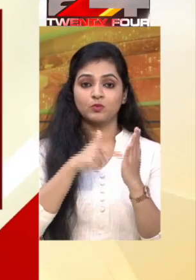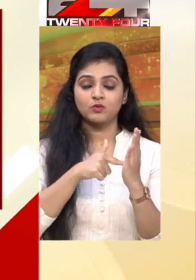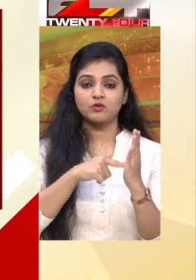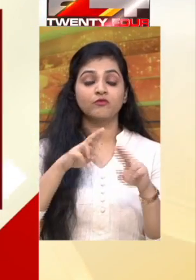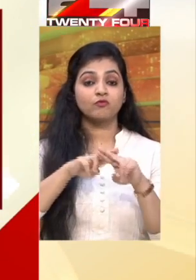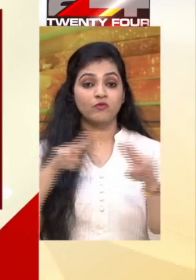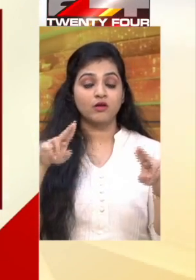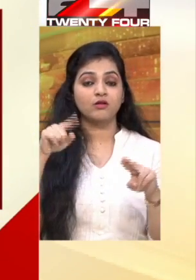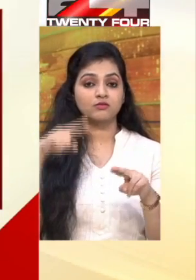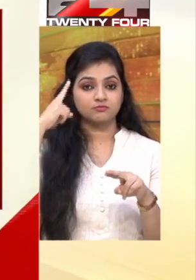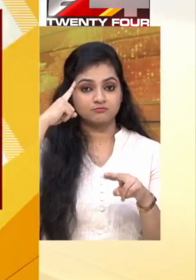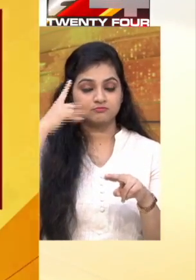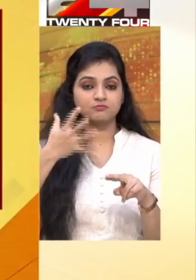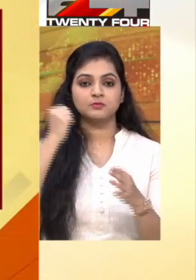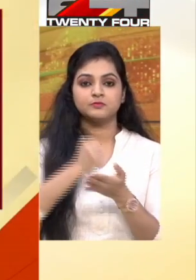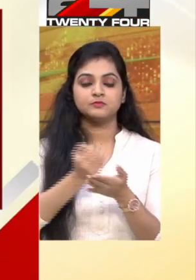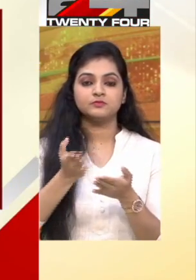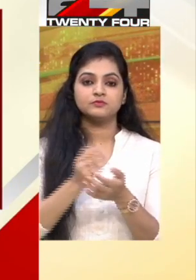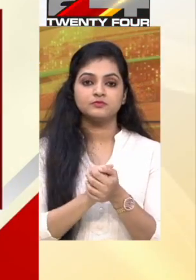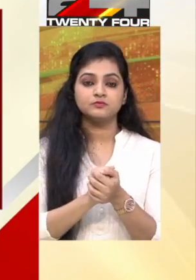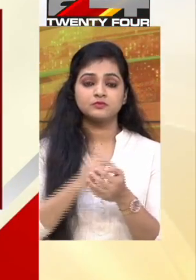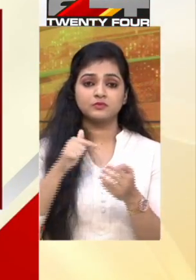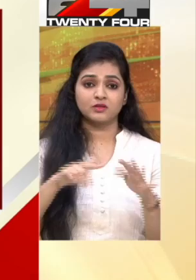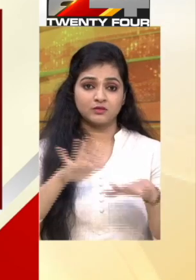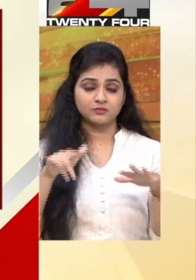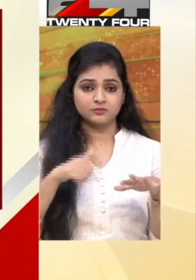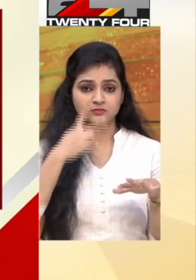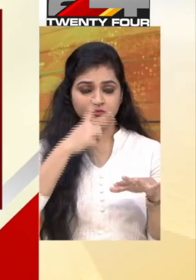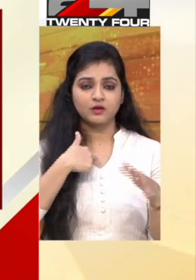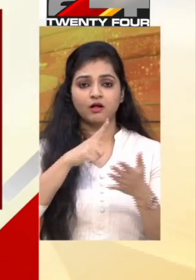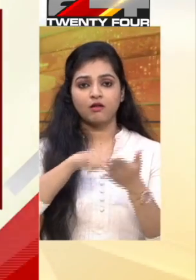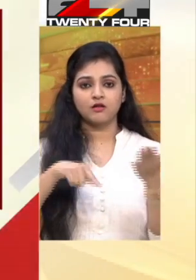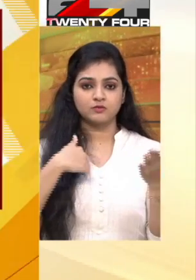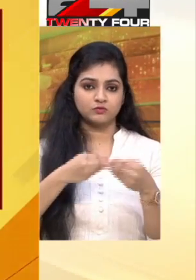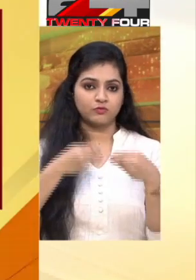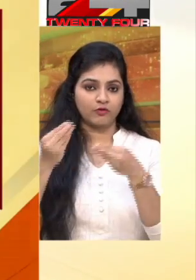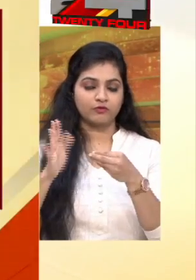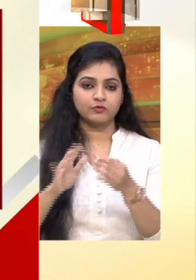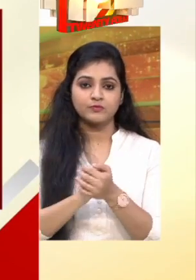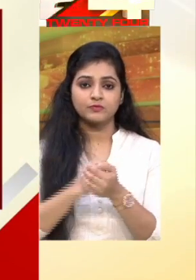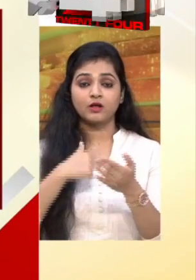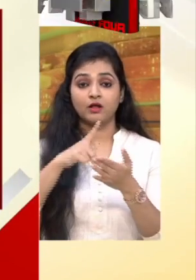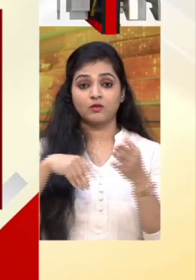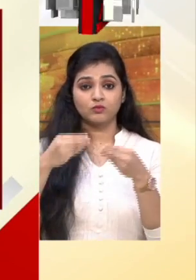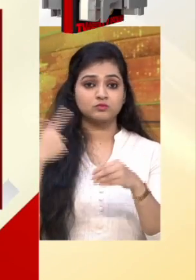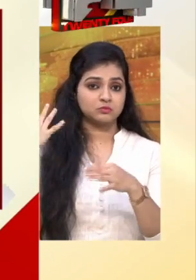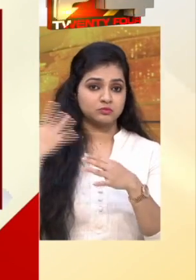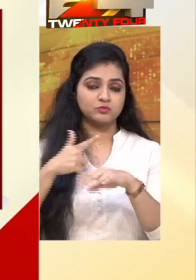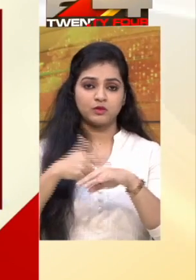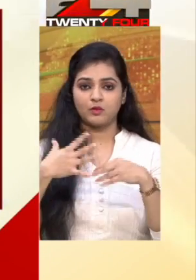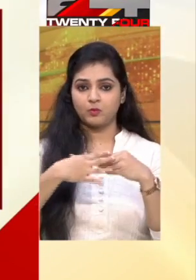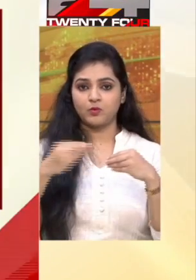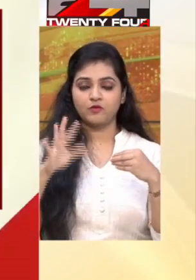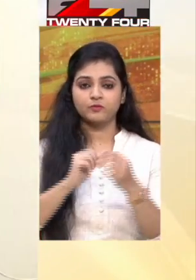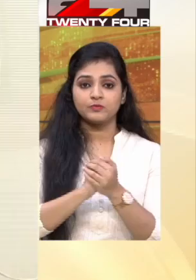അന്തിമ തീരുമാനം എടുക്കേണ്ടത്. അപ്പോൾ ഈ ഒരു പശ്ചാത്തലം കാണിച്ചുകൊണ്ട് തന്നെയാണ് ഞാൻ കത്ത് കൊടുത്തിട്ടുള്ളത്. കൊടുത്തിട്ട് കുറേ ആളുകൾ ഡൽഹിയിൽ